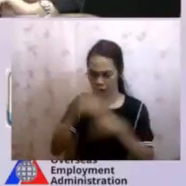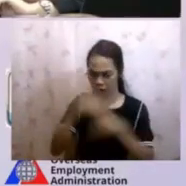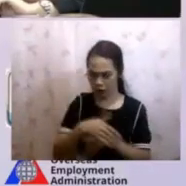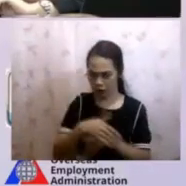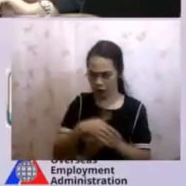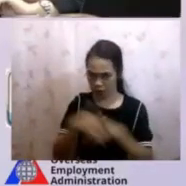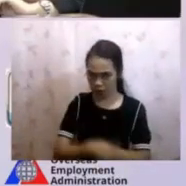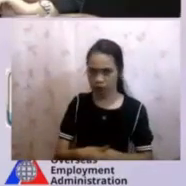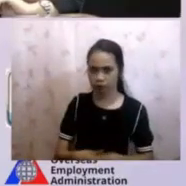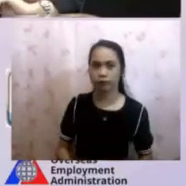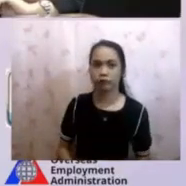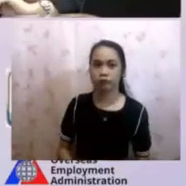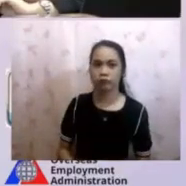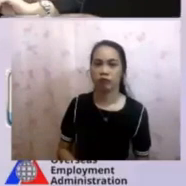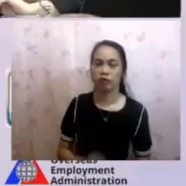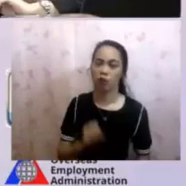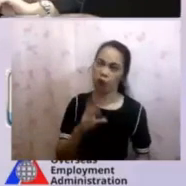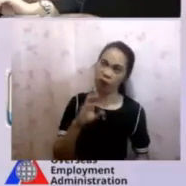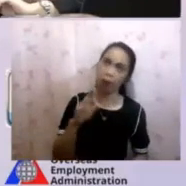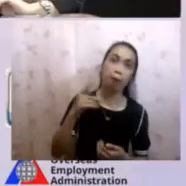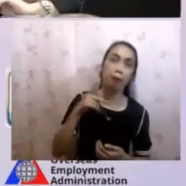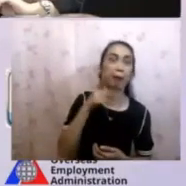or katong mga